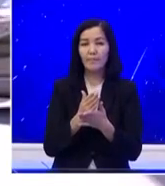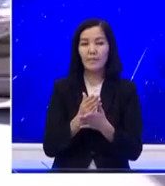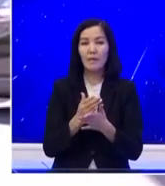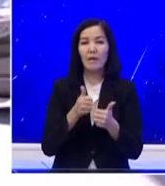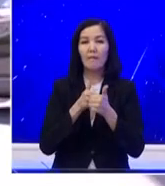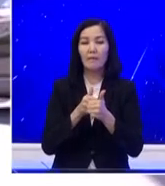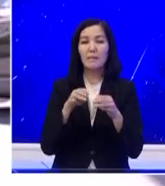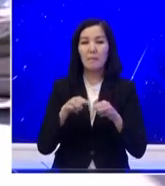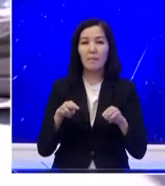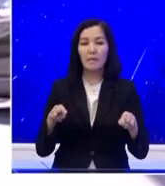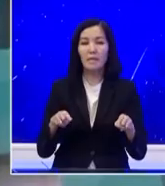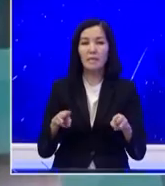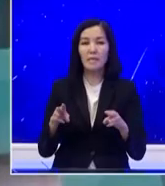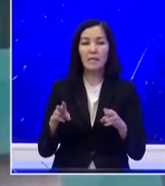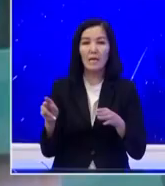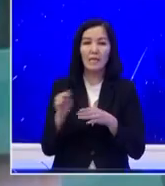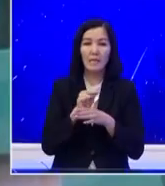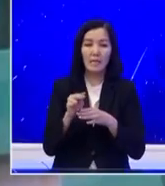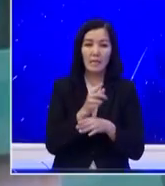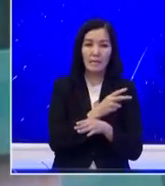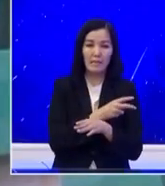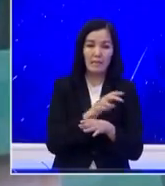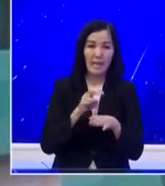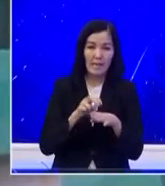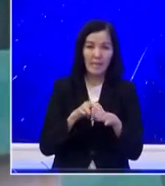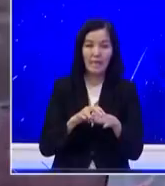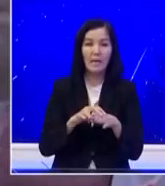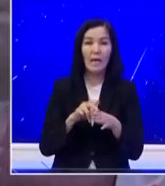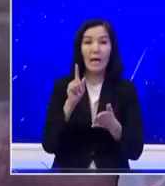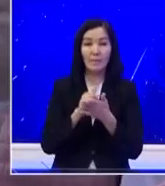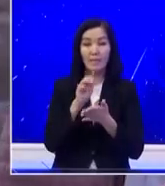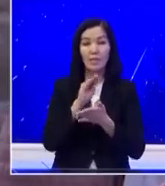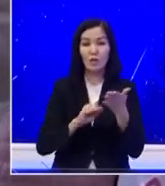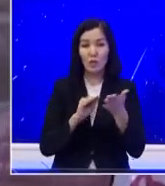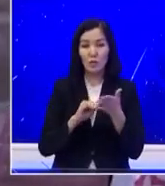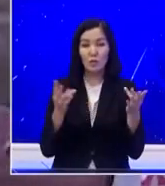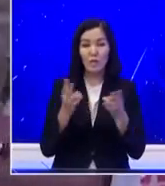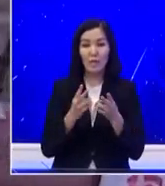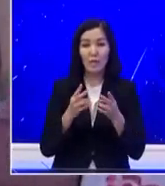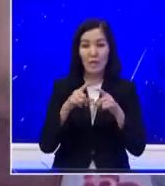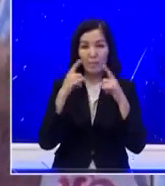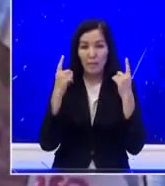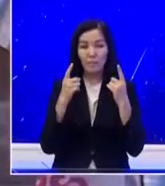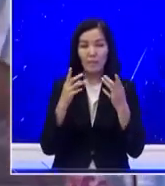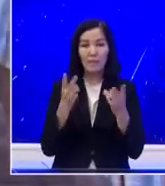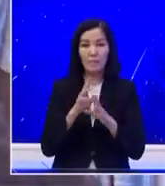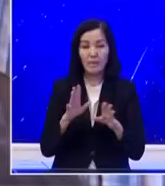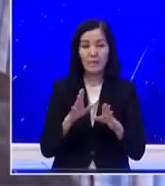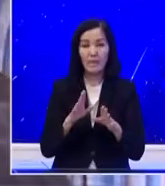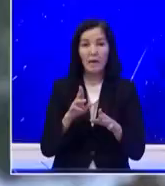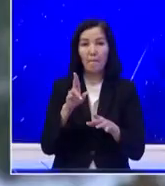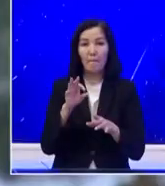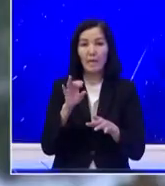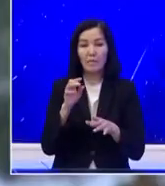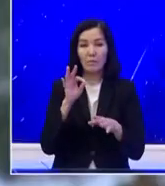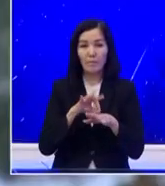Вице-министр антибиотикті дәрігердің рецептінсіз қабылдамау керектігін ескертеді. Әйтсе де қазір бетпердеден гөрі парацетамол мен вирусқа